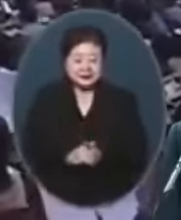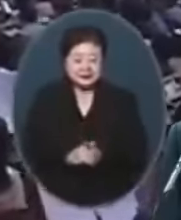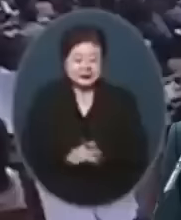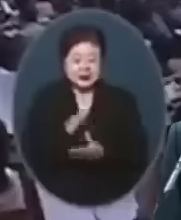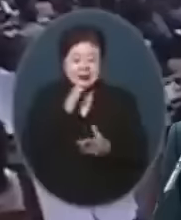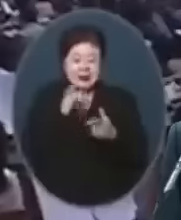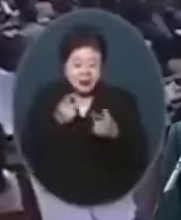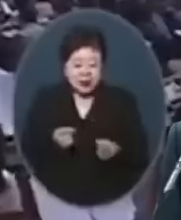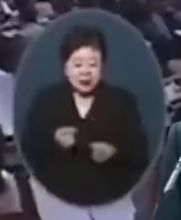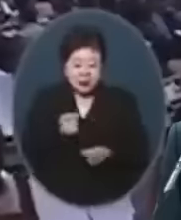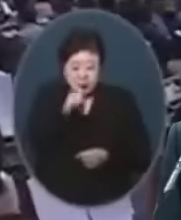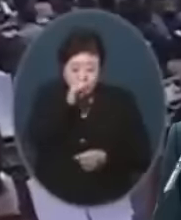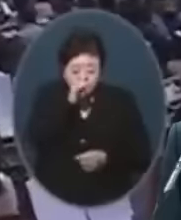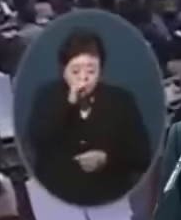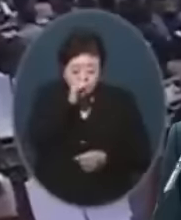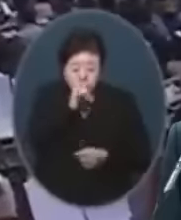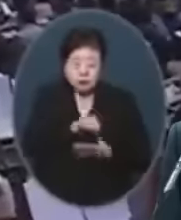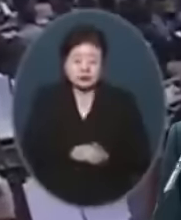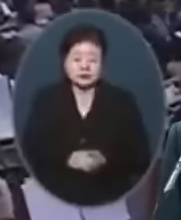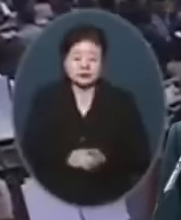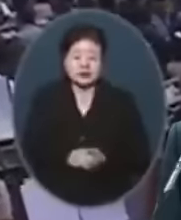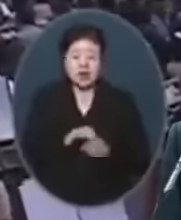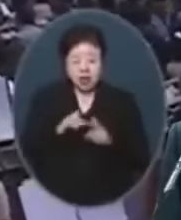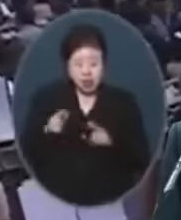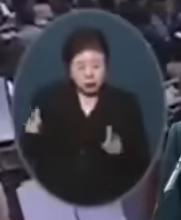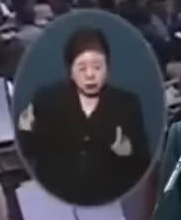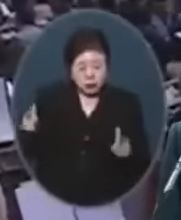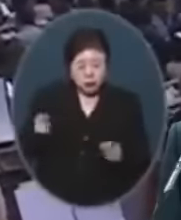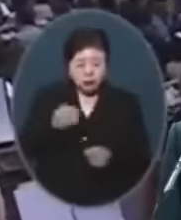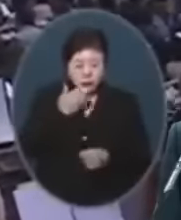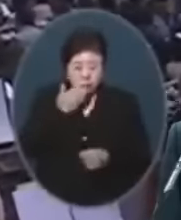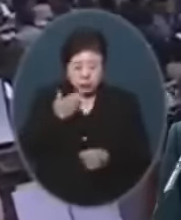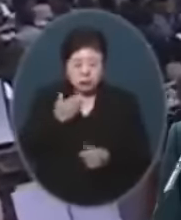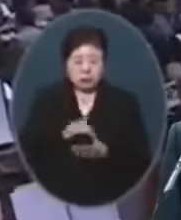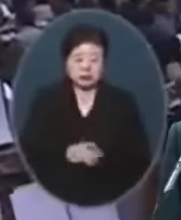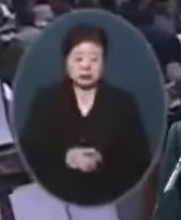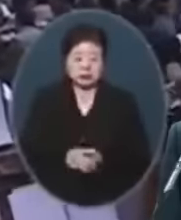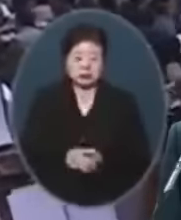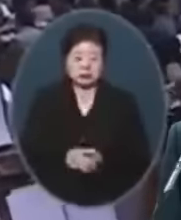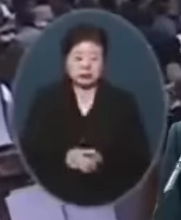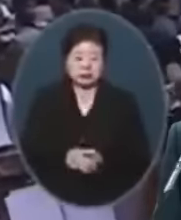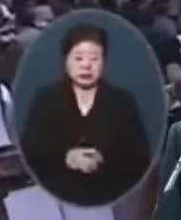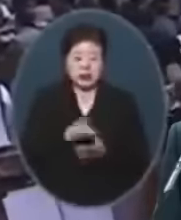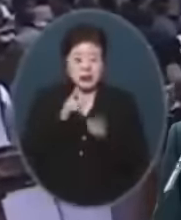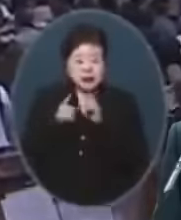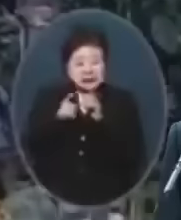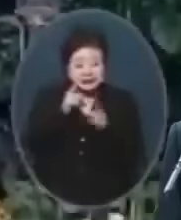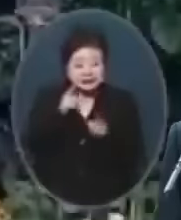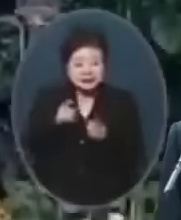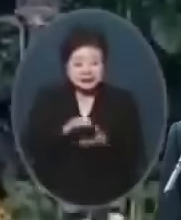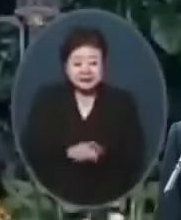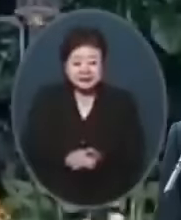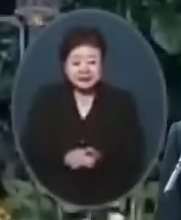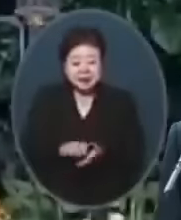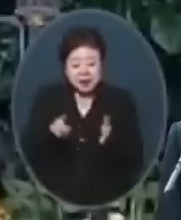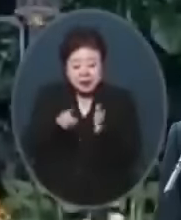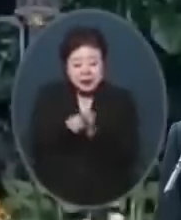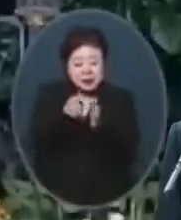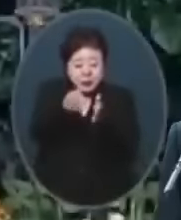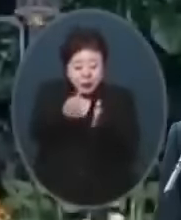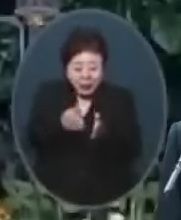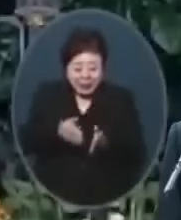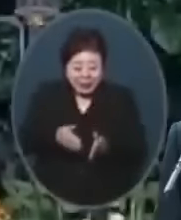아멘도 할 수 있고 아니요라고도 말할 수 있는 것입니다. 말씀을 믿음을